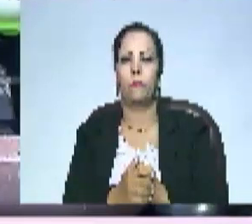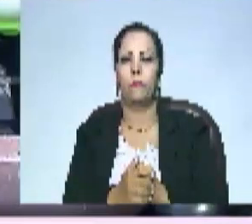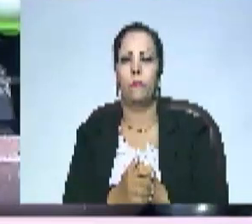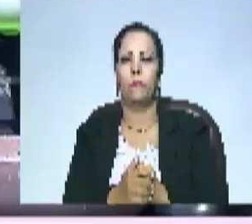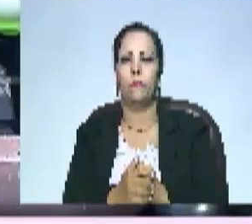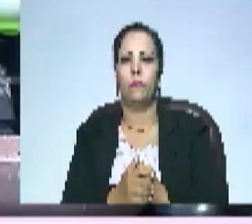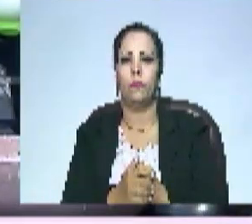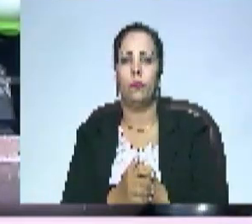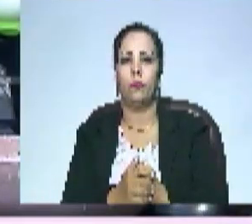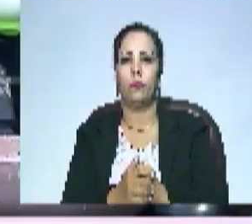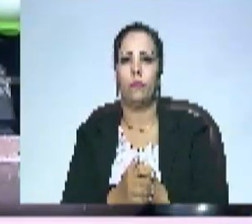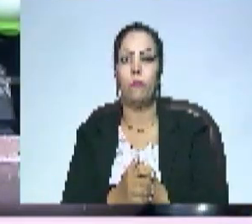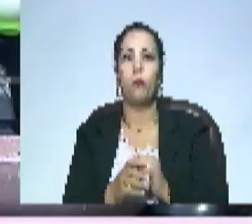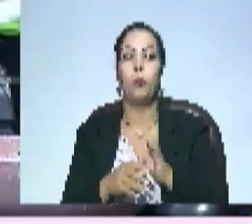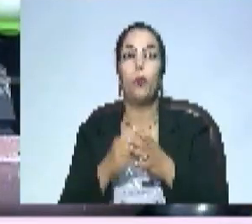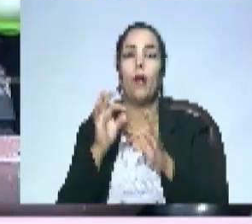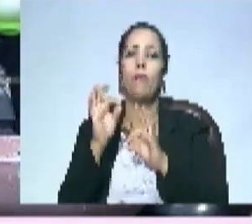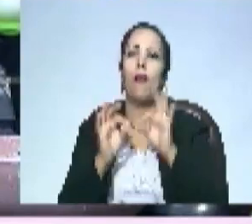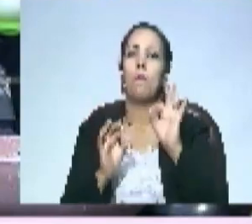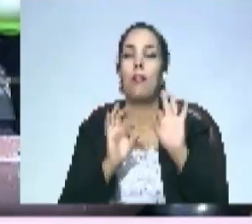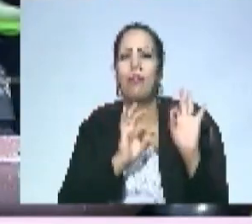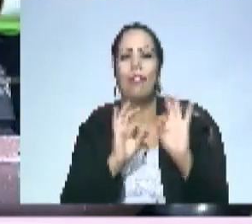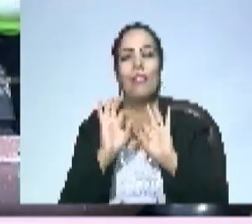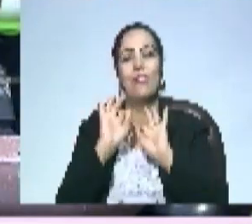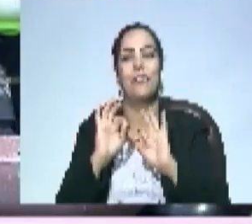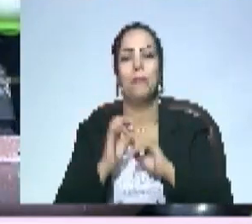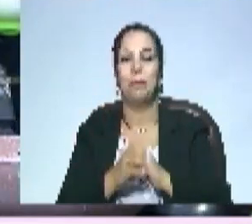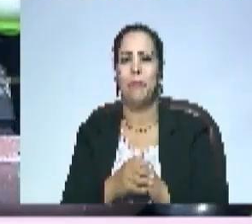ام نظبط بقى الكلام